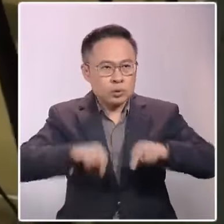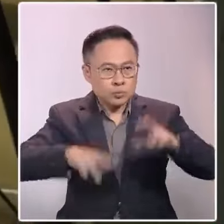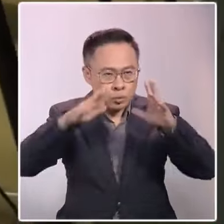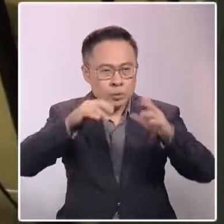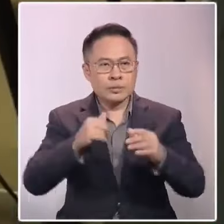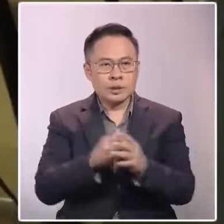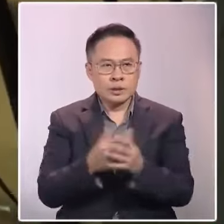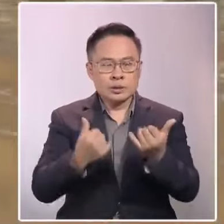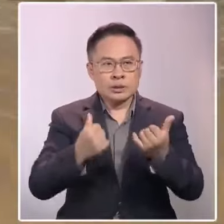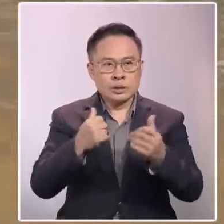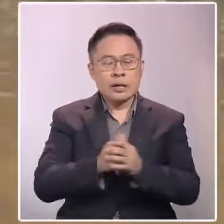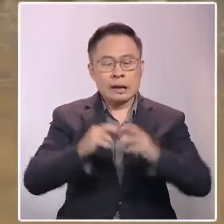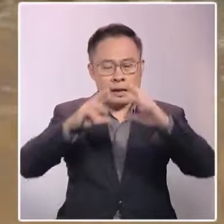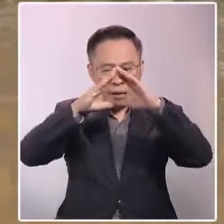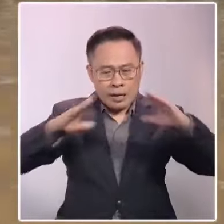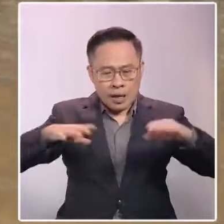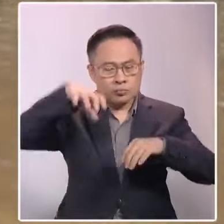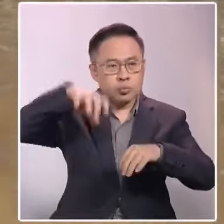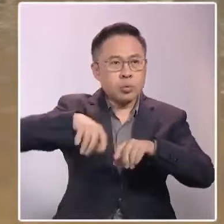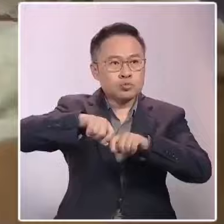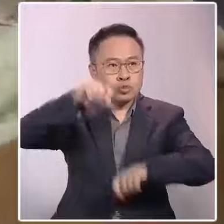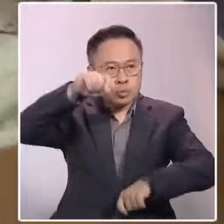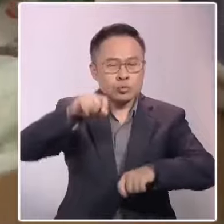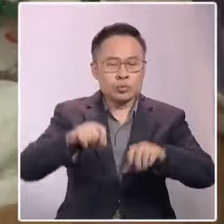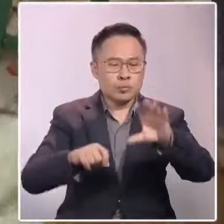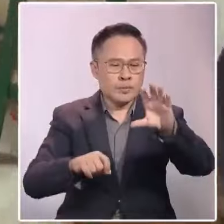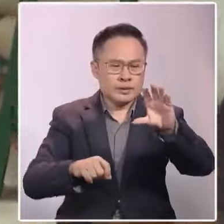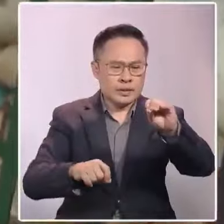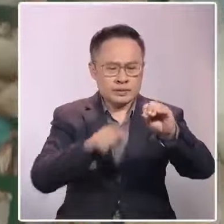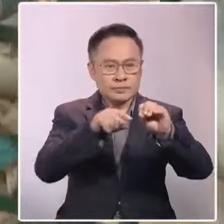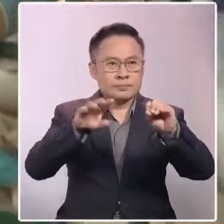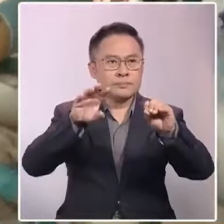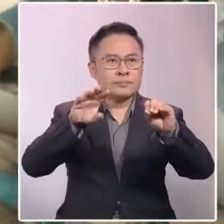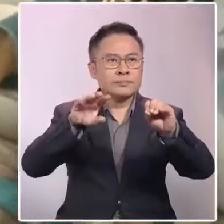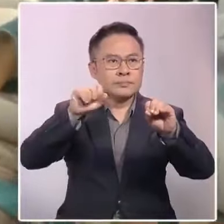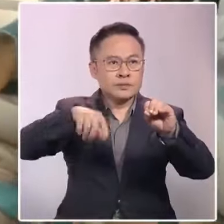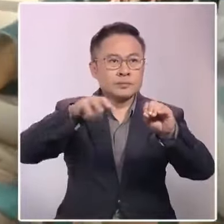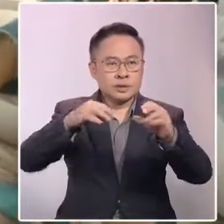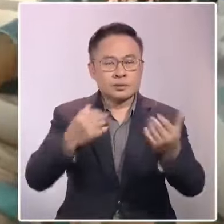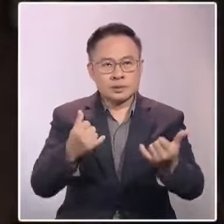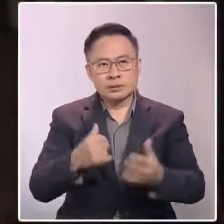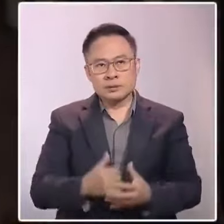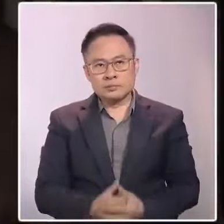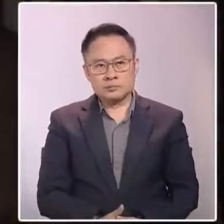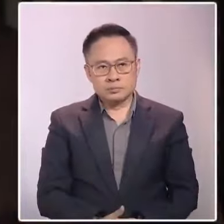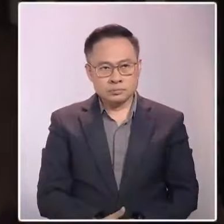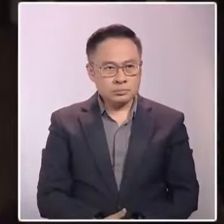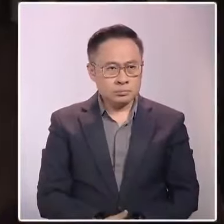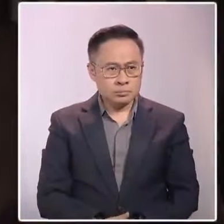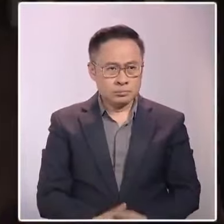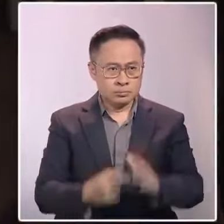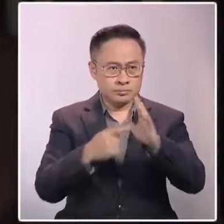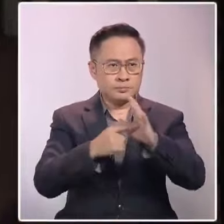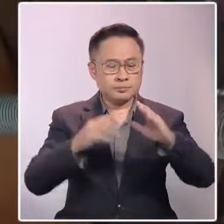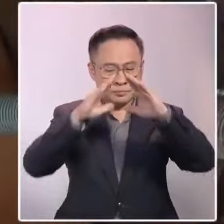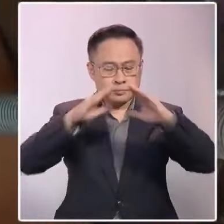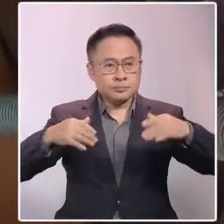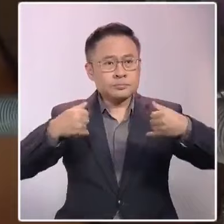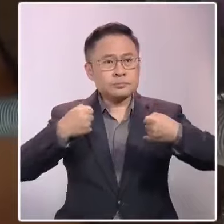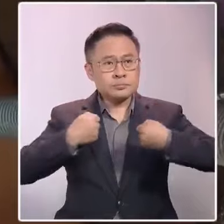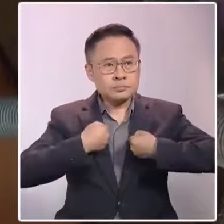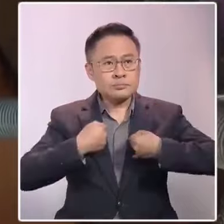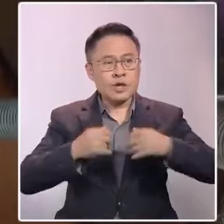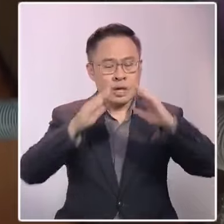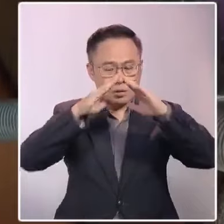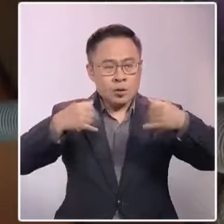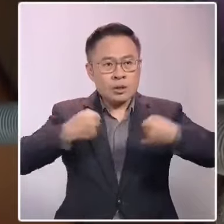ตรเจ้าของร้านค้าหลายแห่งก็พยายามจะสู้กับน้ำนะครับเพื่อป้องกันสินค้าถูกน้ำท่วมอย่างเจ้าของร้านขายอะไหล่รถมอเตอร์ไซ